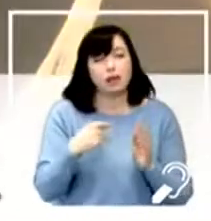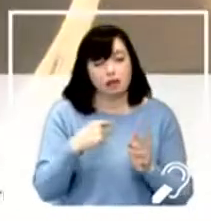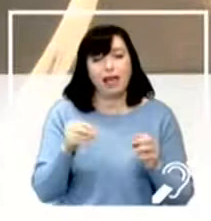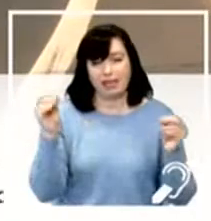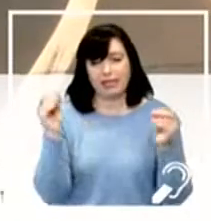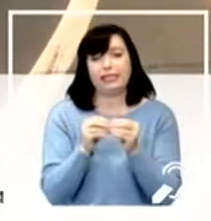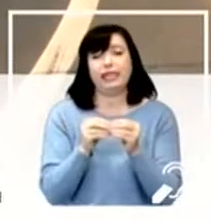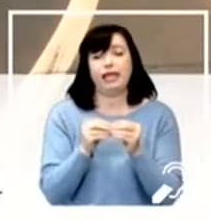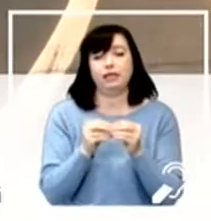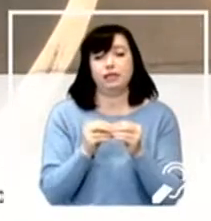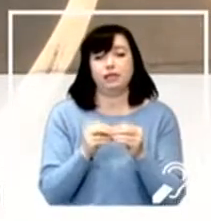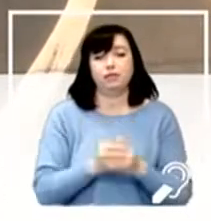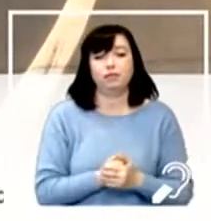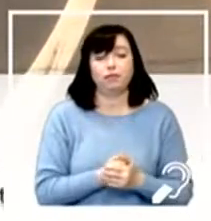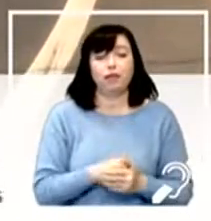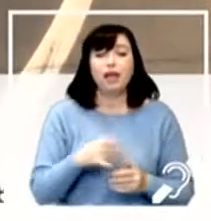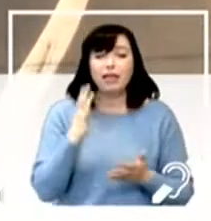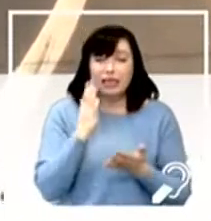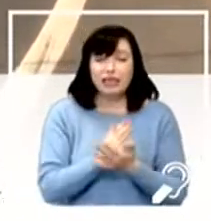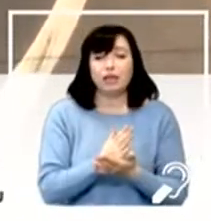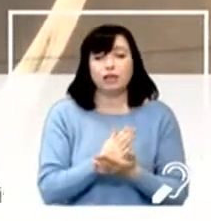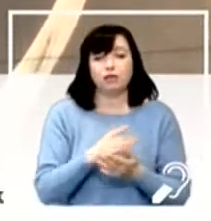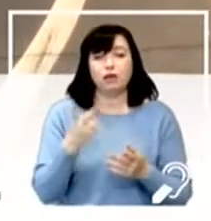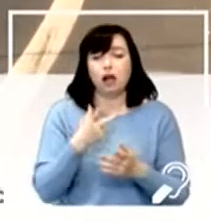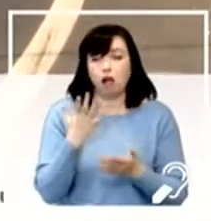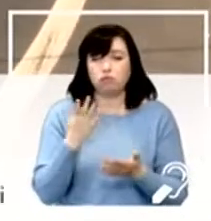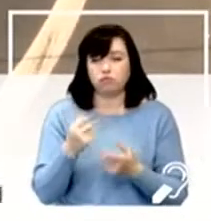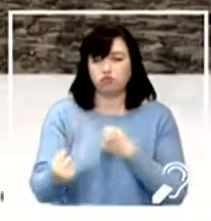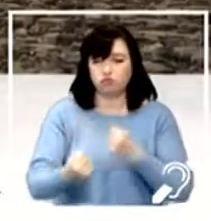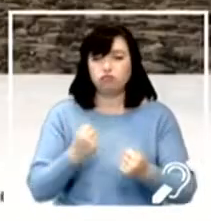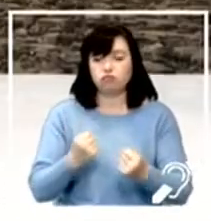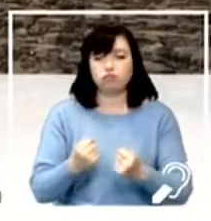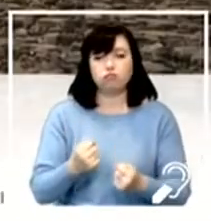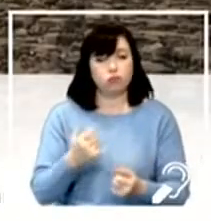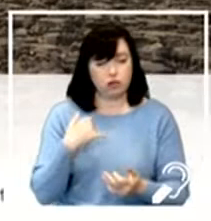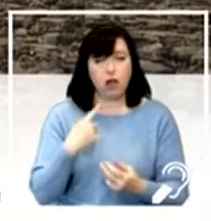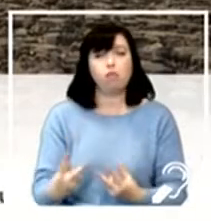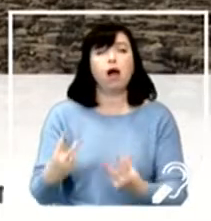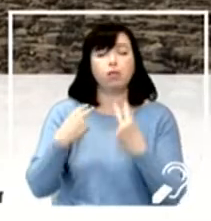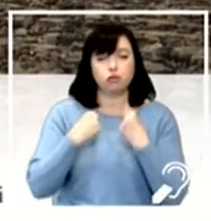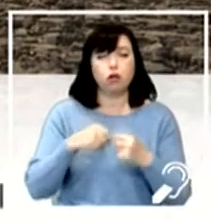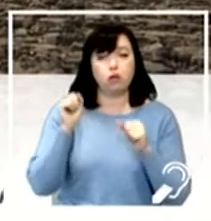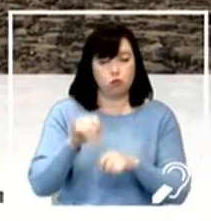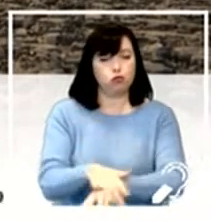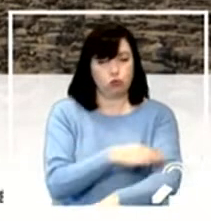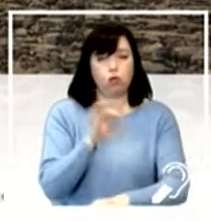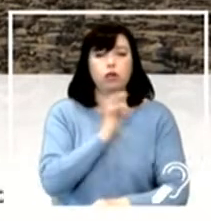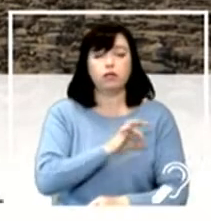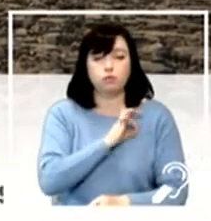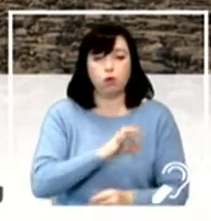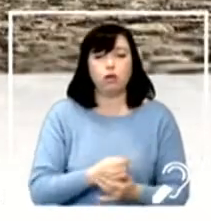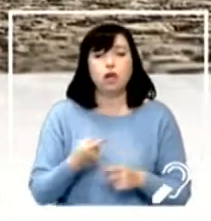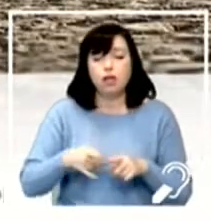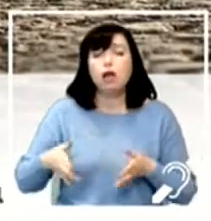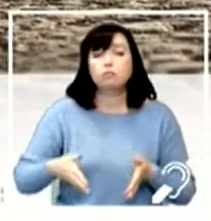întotdeauna fac 10 cu rezervă. Pe elementele de rezistență, noi avem garanțiile de exploatare. Vorbim aici pentru un